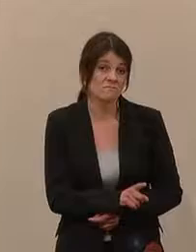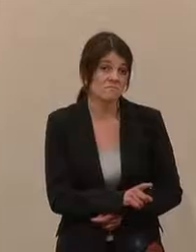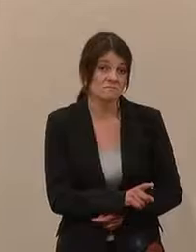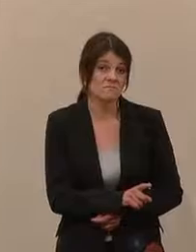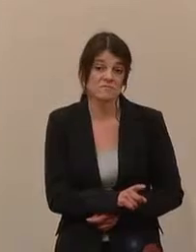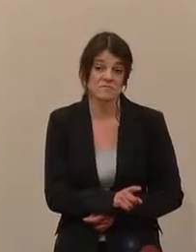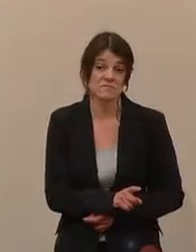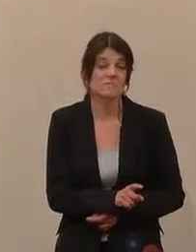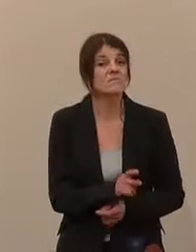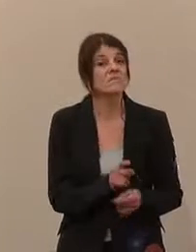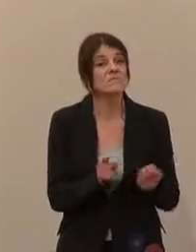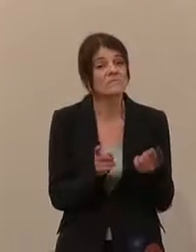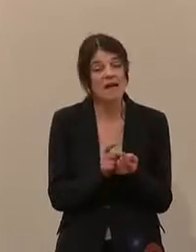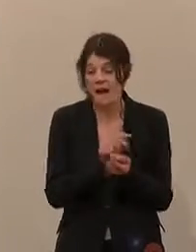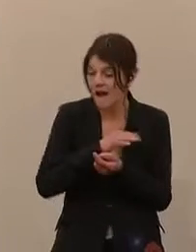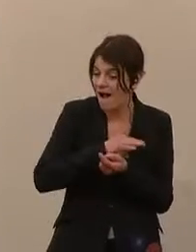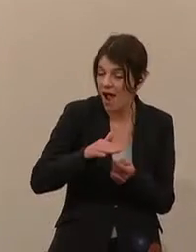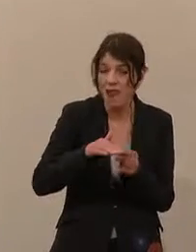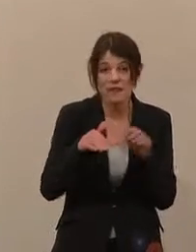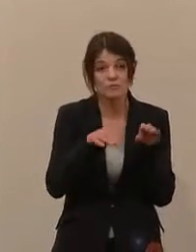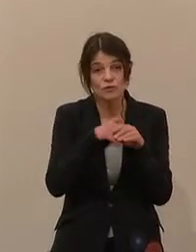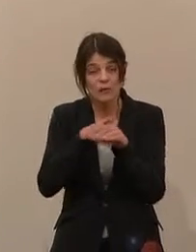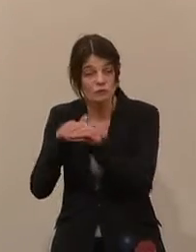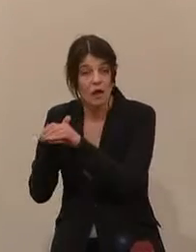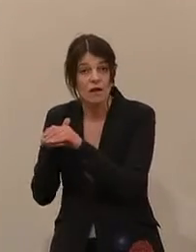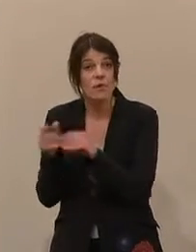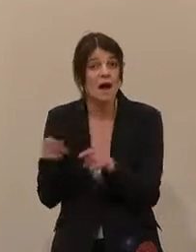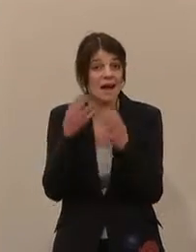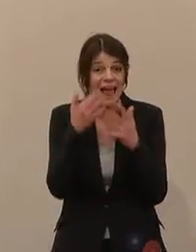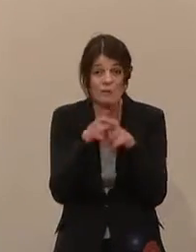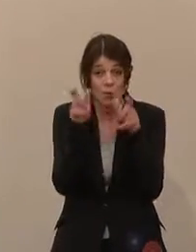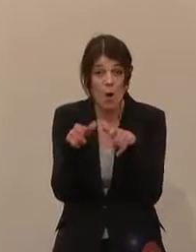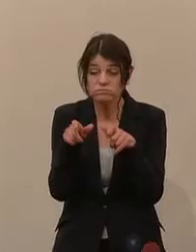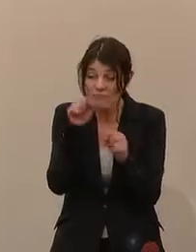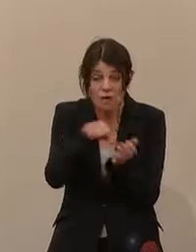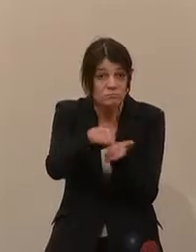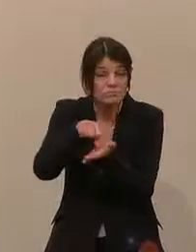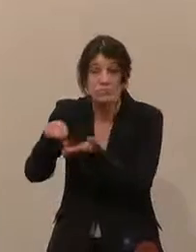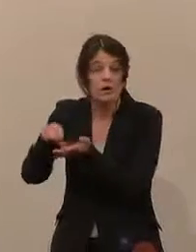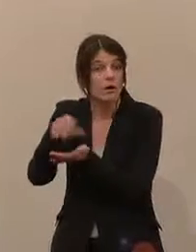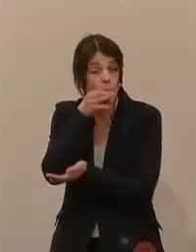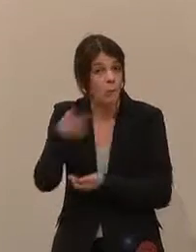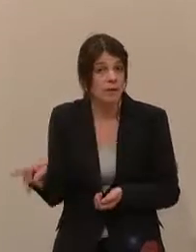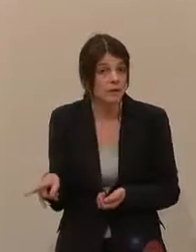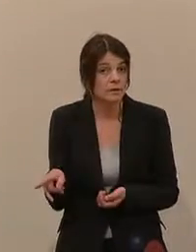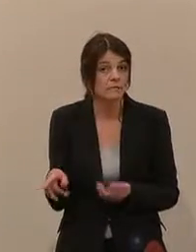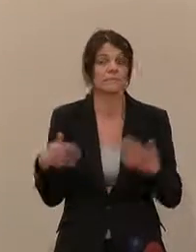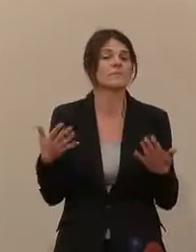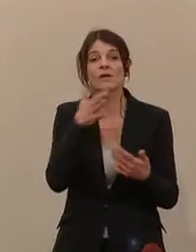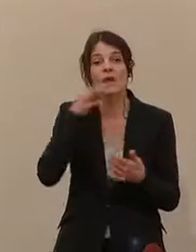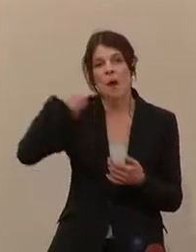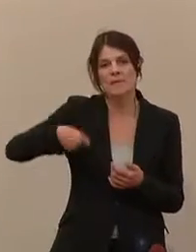die Besetzung aller Stellen im Rechnungshof zu finanzieren. Die Frau Präsidentin